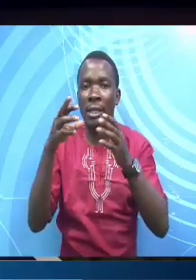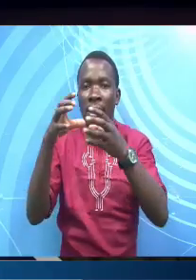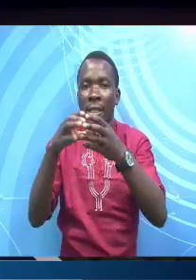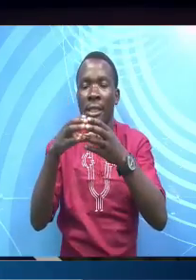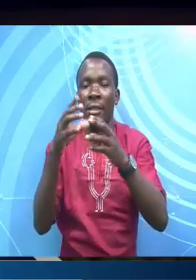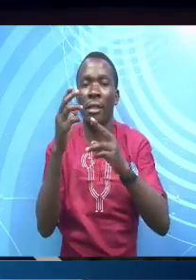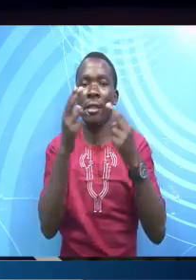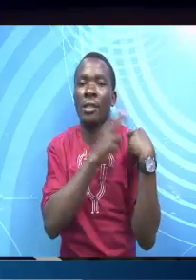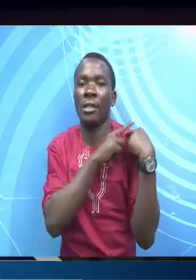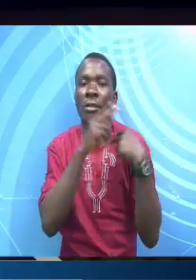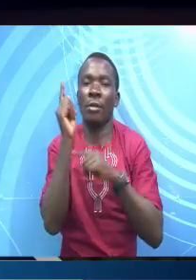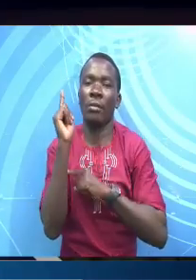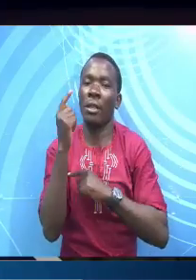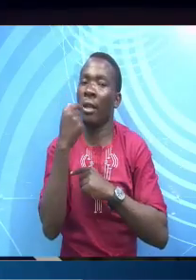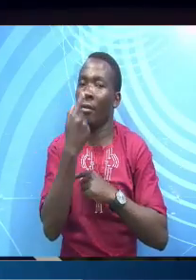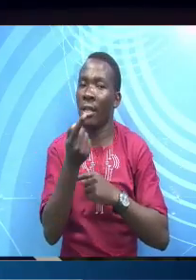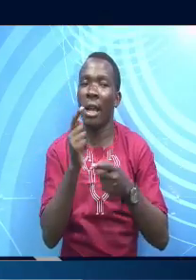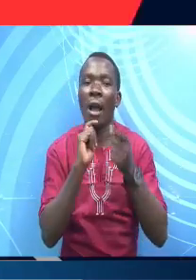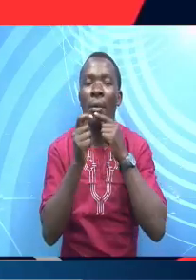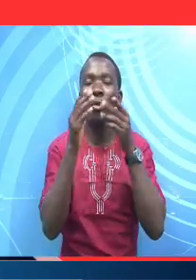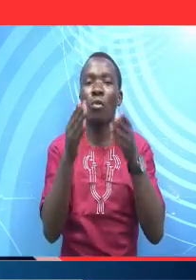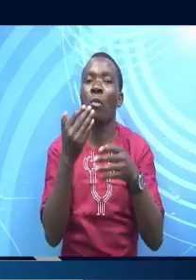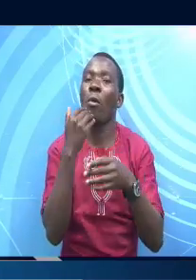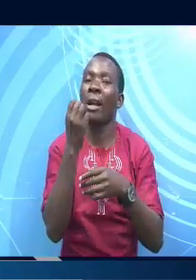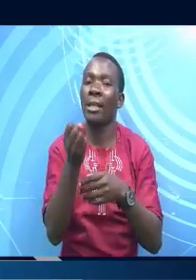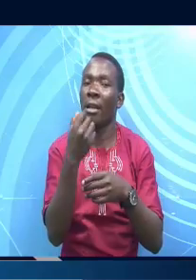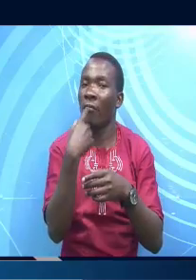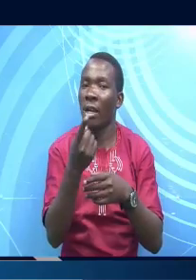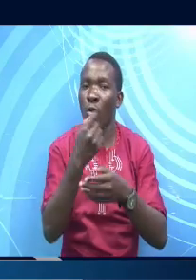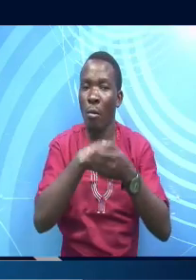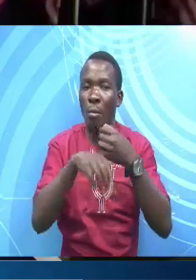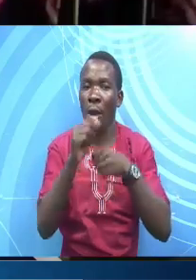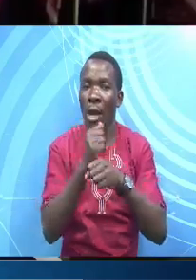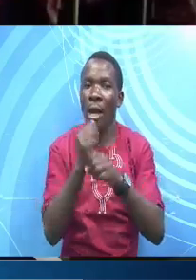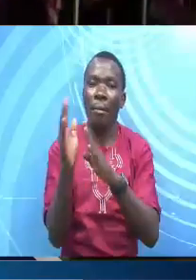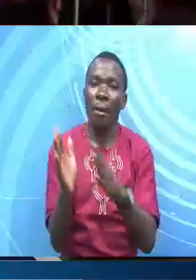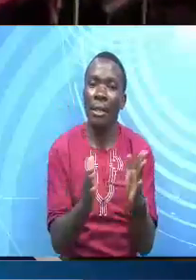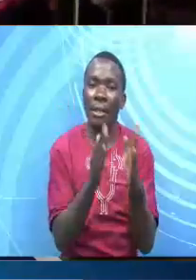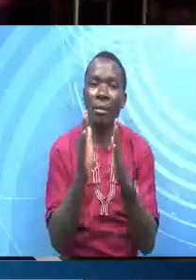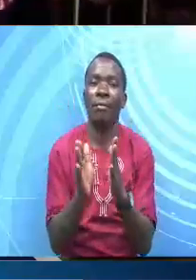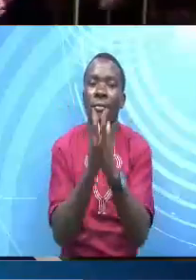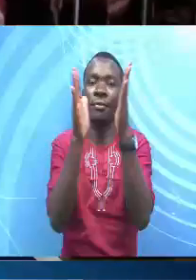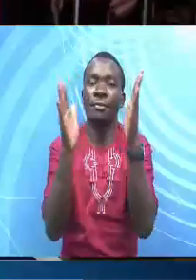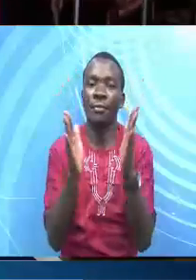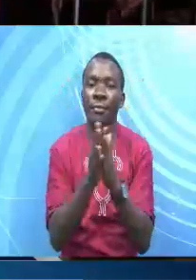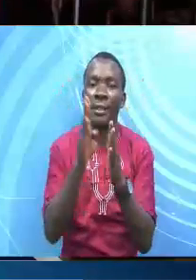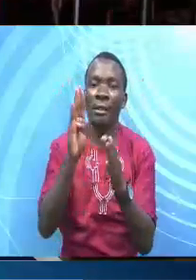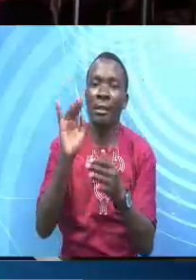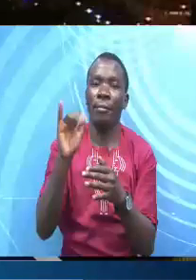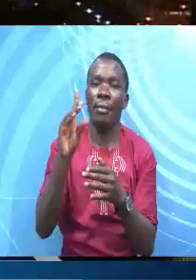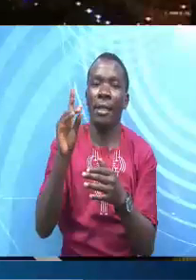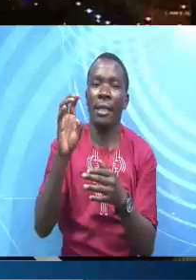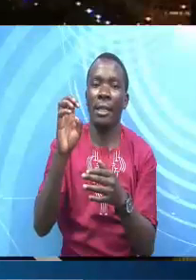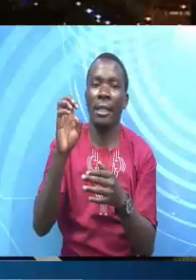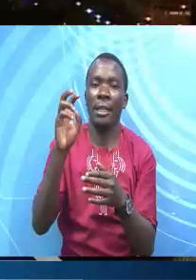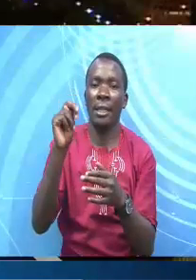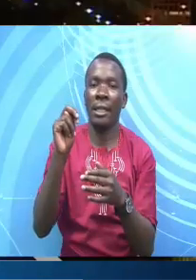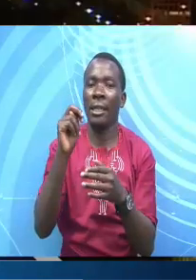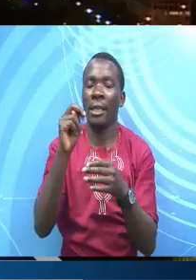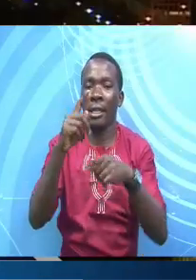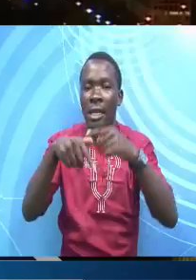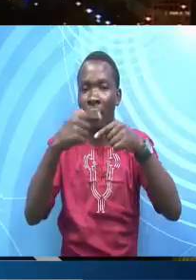umutekano yabwiye abanyamakuru ku wa gatanu ko hashize umwaka bateguraga uyu muhango. Biden yakomeje gusaba ko yarahirira hanze y'ingoro aho